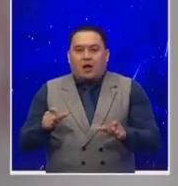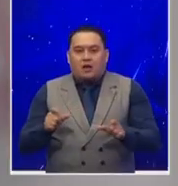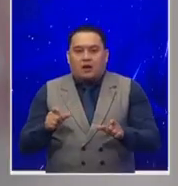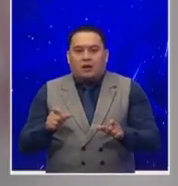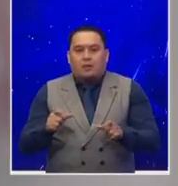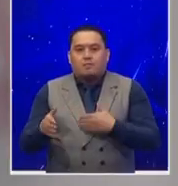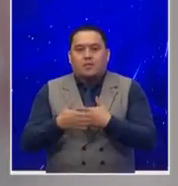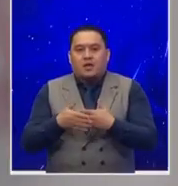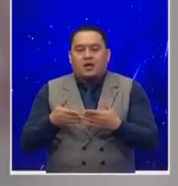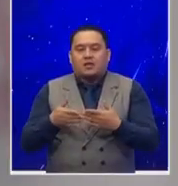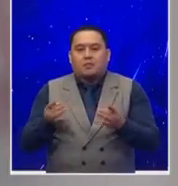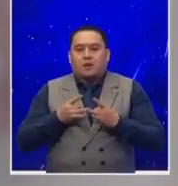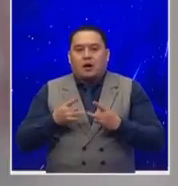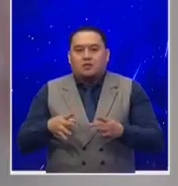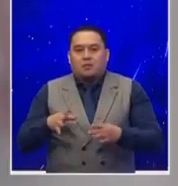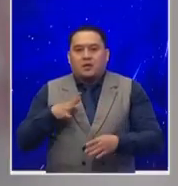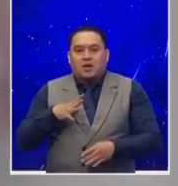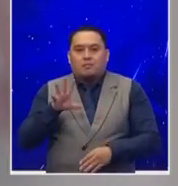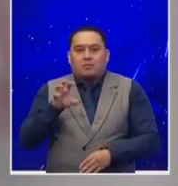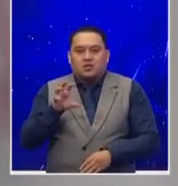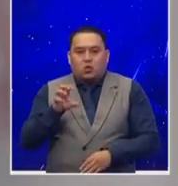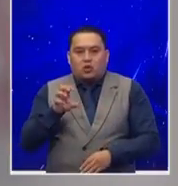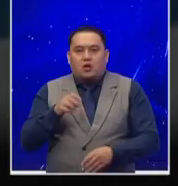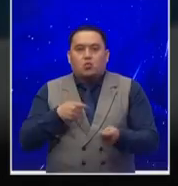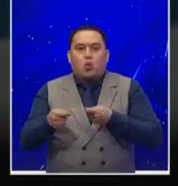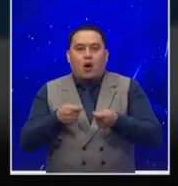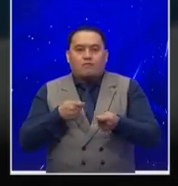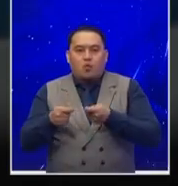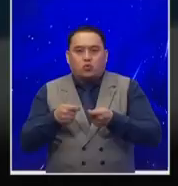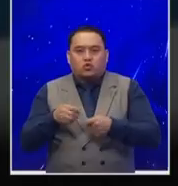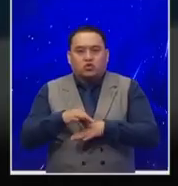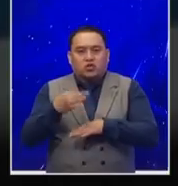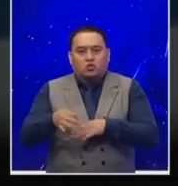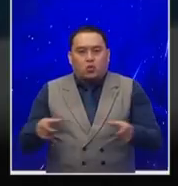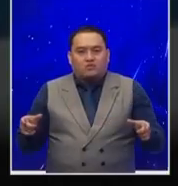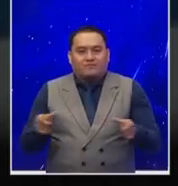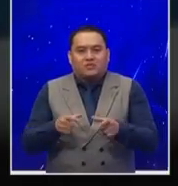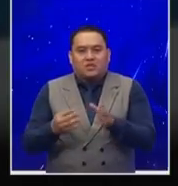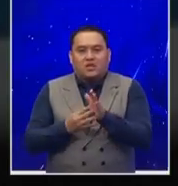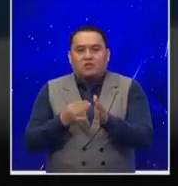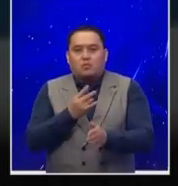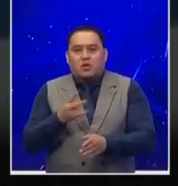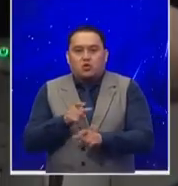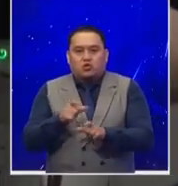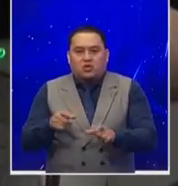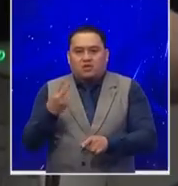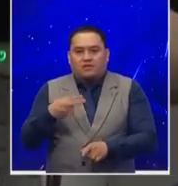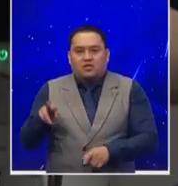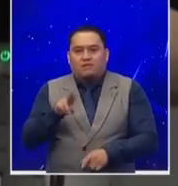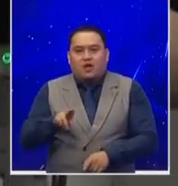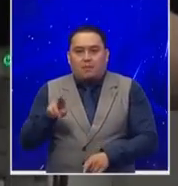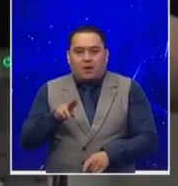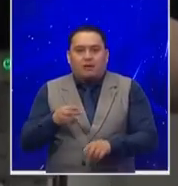как перед Рождеством этот показатель составлял 500. Власти столицы ввели жесткий карантин для 9 миллионов жителей 20